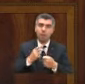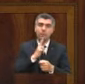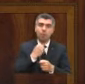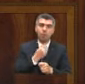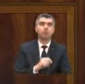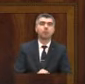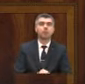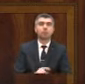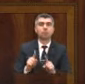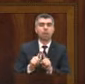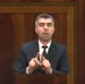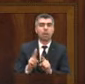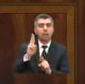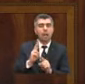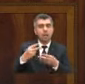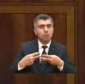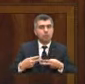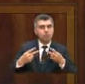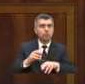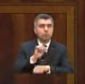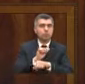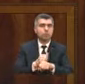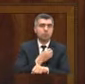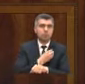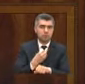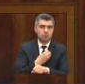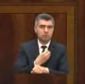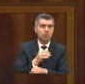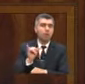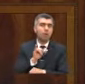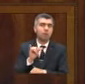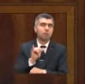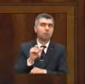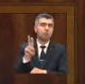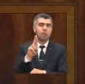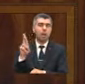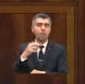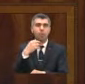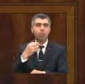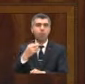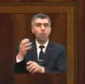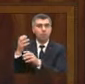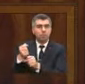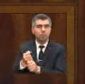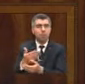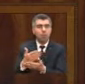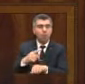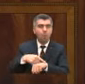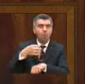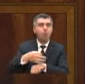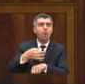انطلقت العمليه ديال الحمايه الاجتماعيه. السيد رئيس الحكومه عرفتوا على جلاله الملك جاب قانون اطار وحدوا بواحد الجدوله